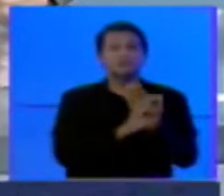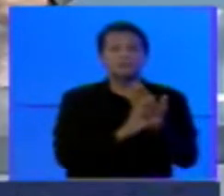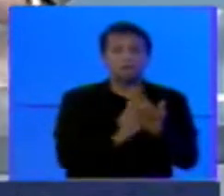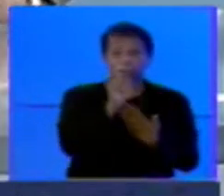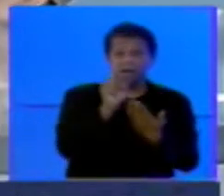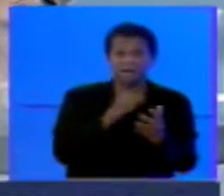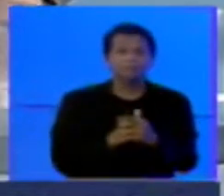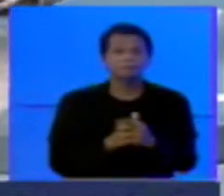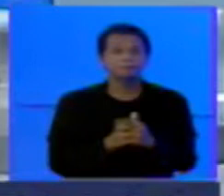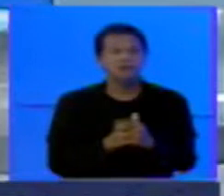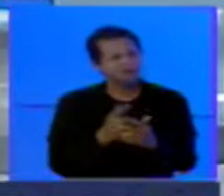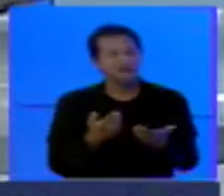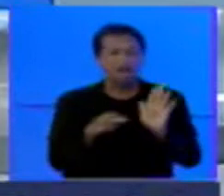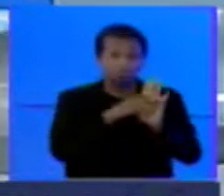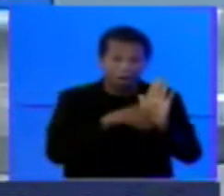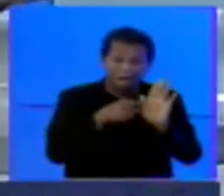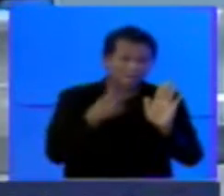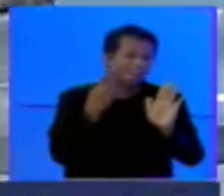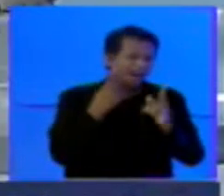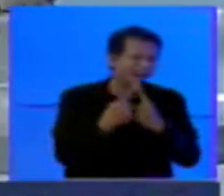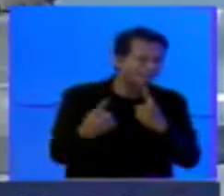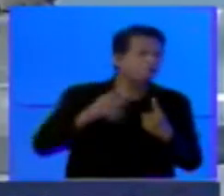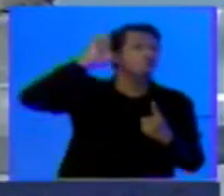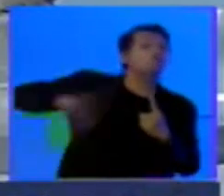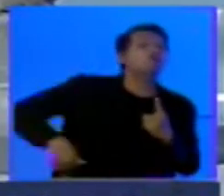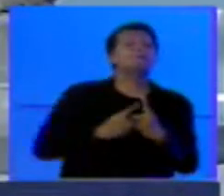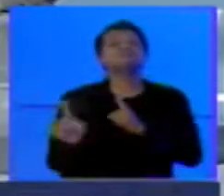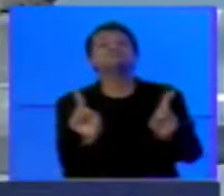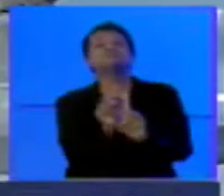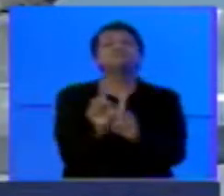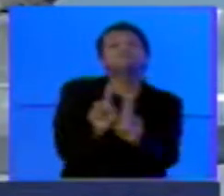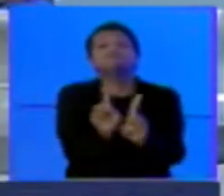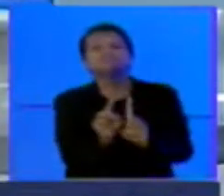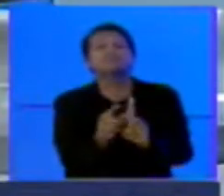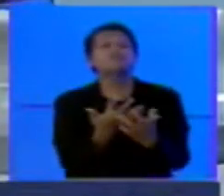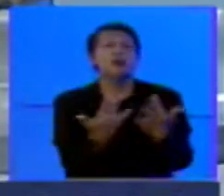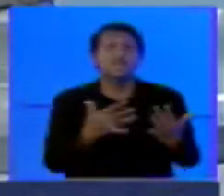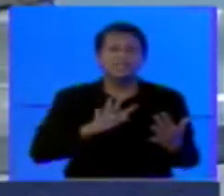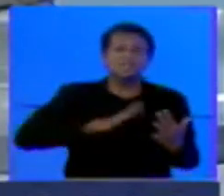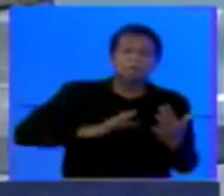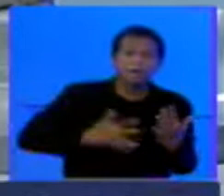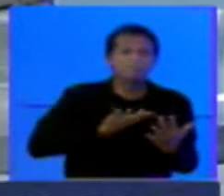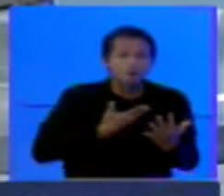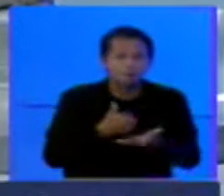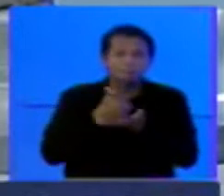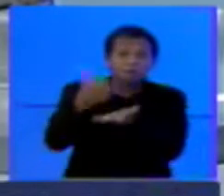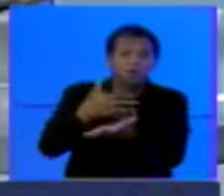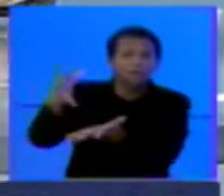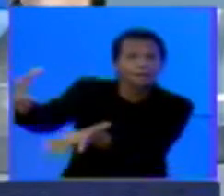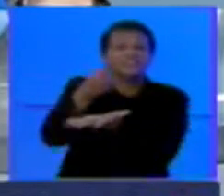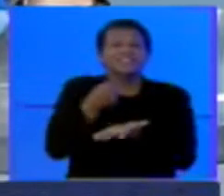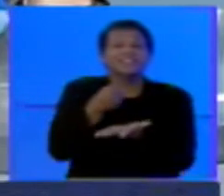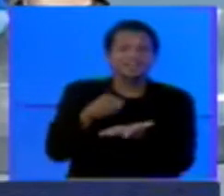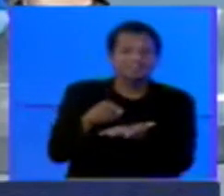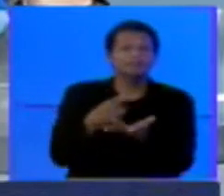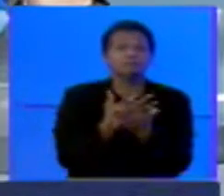Utara. Dan tidak peduli lagi aturan jaga jarak fisik. Warga tidak sabar hendak segera mendapatkan bantuan. Banyaknya warga yang datang